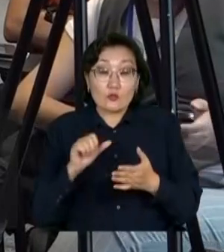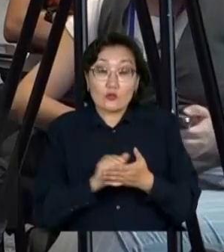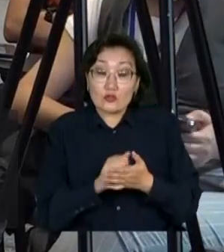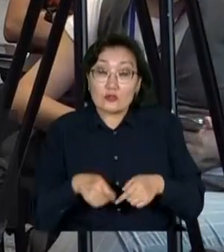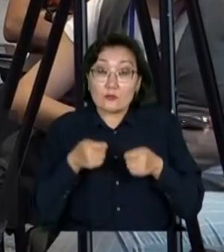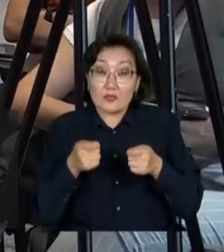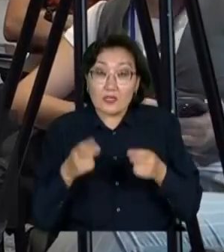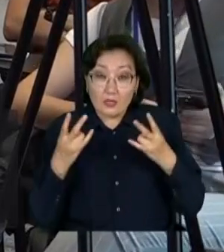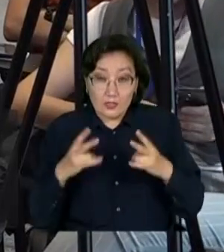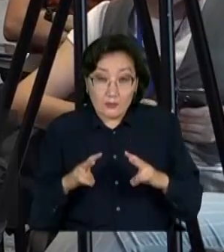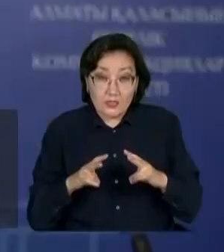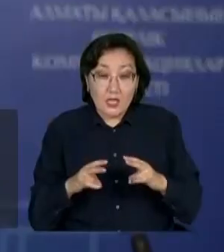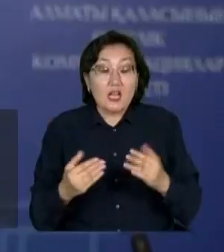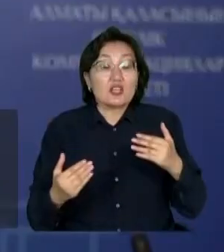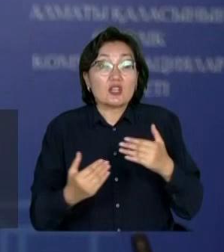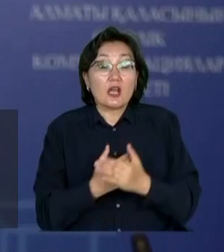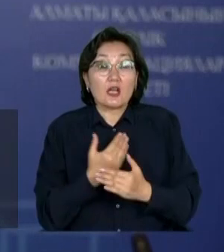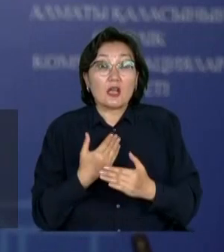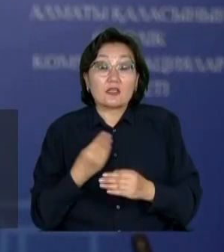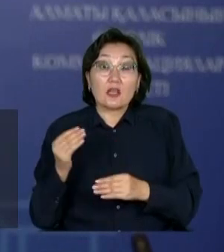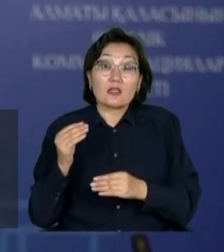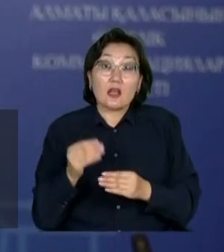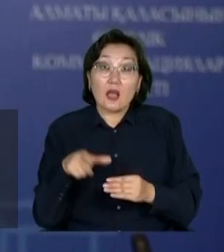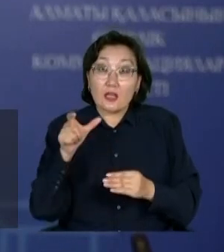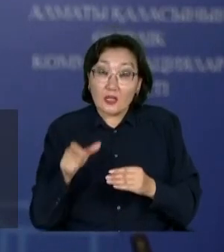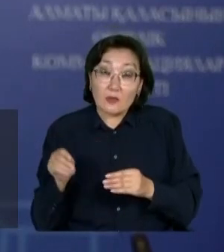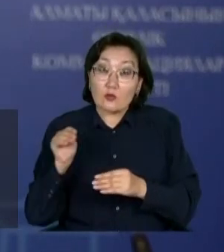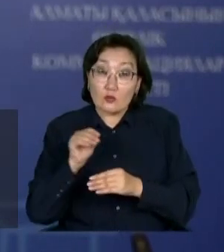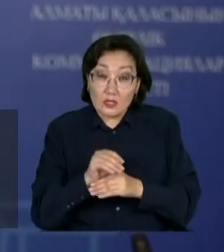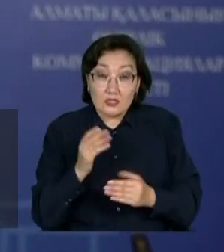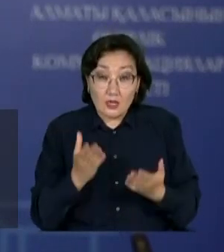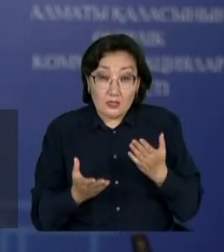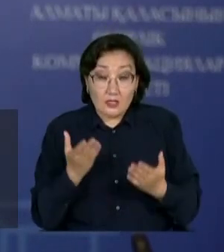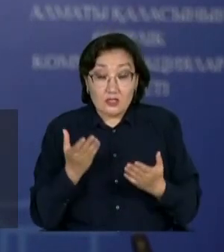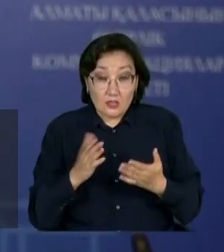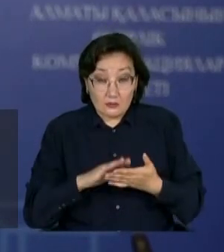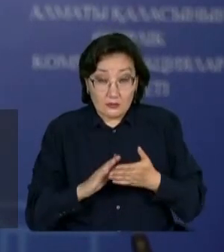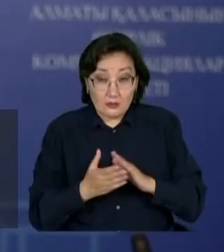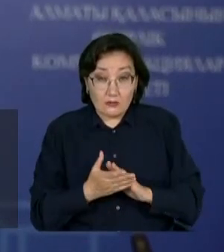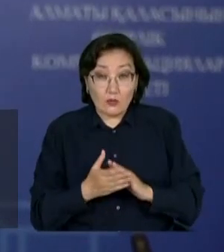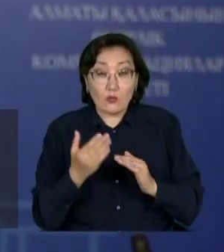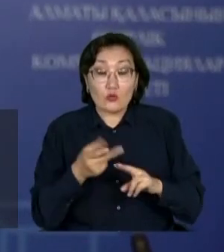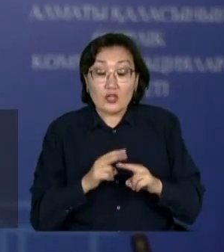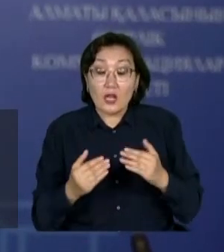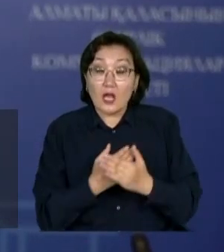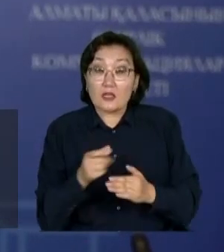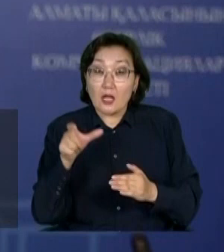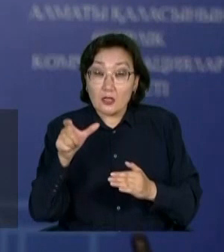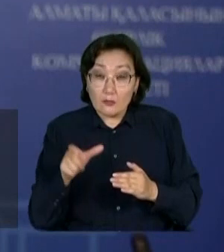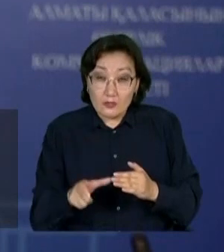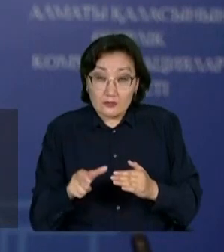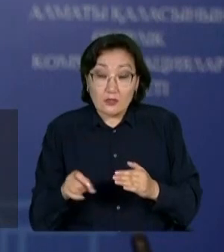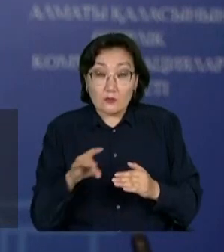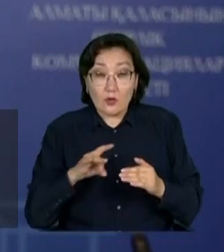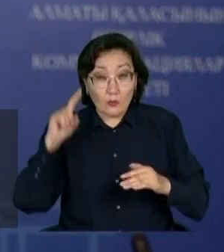өткізу керек емес. Ал жаңадан бізге қосылып жатқан алматылықтар болатын болса, ол кісілер әрине жаңағы